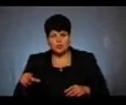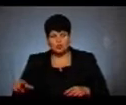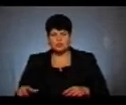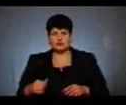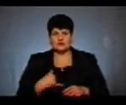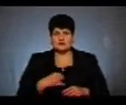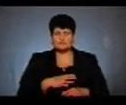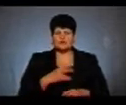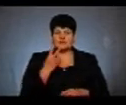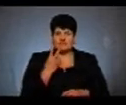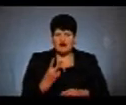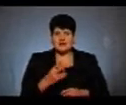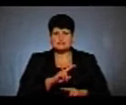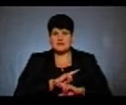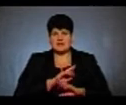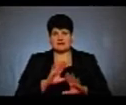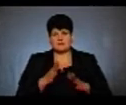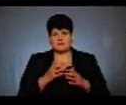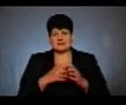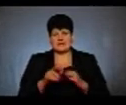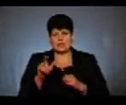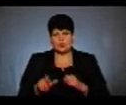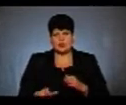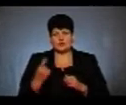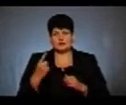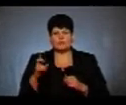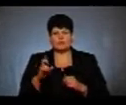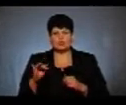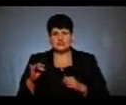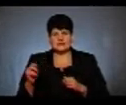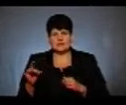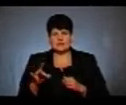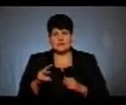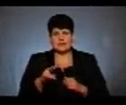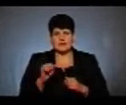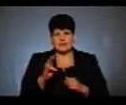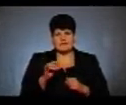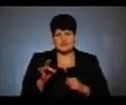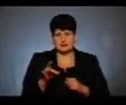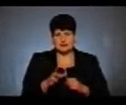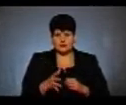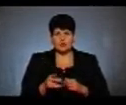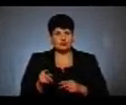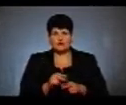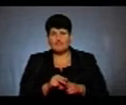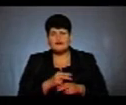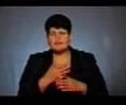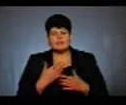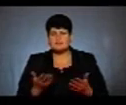два смертельні випадки, значить, навіть серед людей. Один в Бучинському районі, один в Лановецькому районі. Так що тут і лікування немає. Але